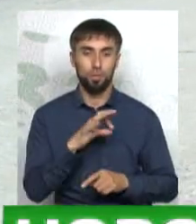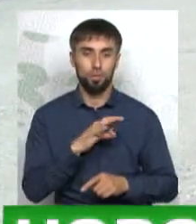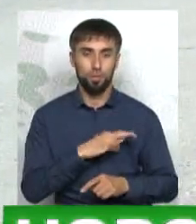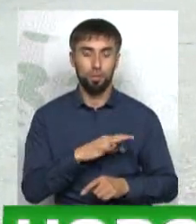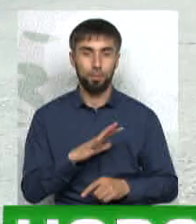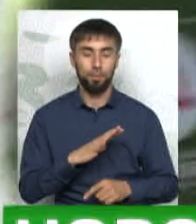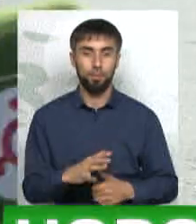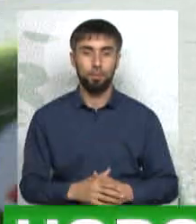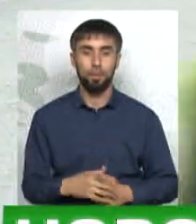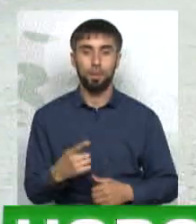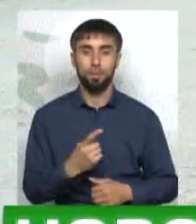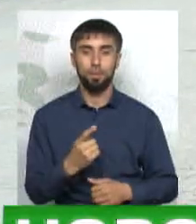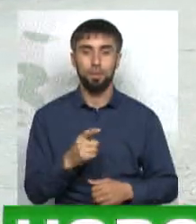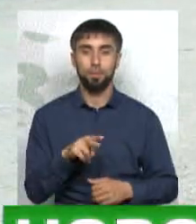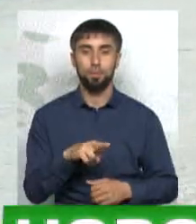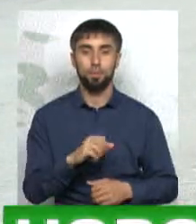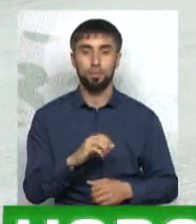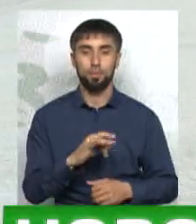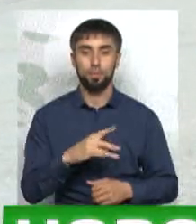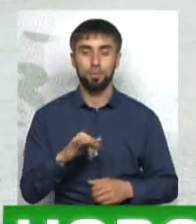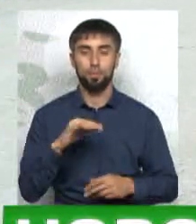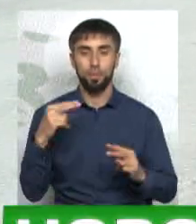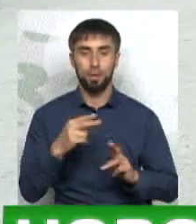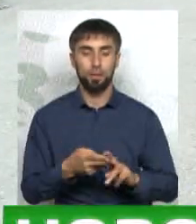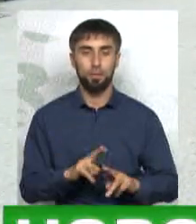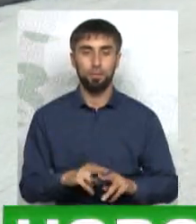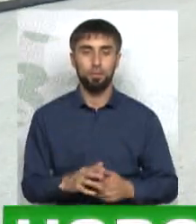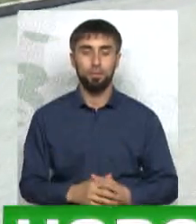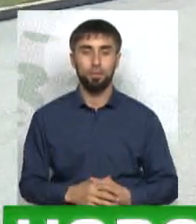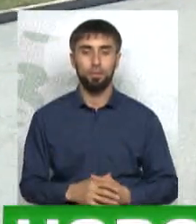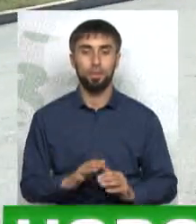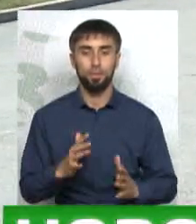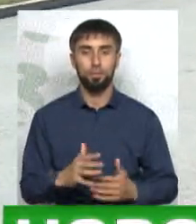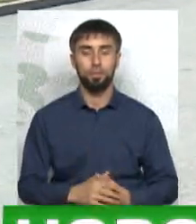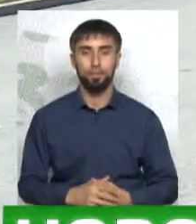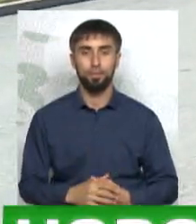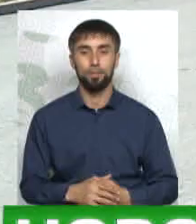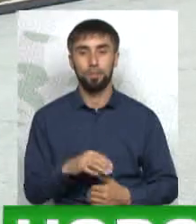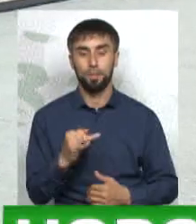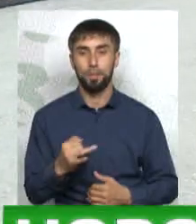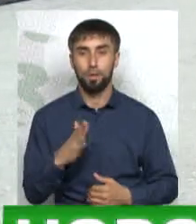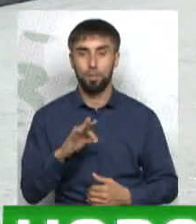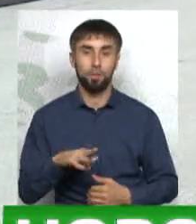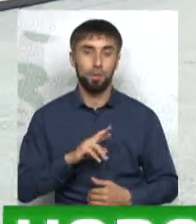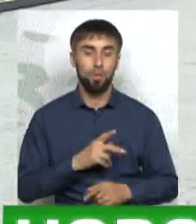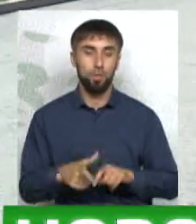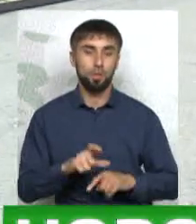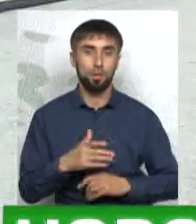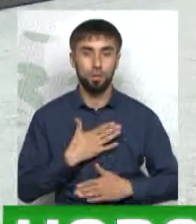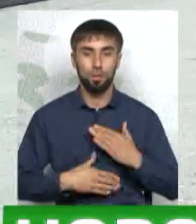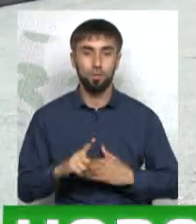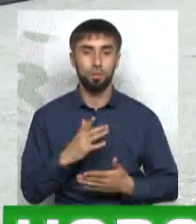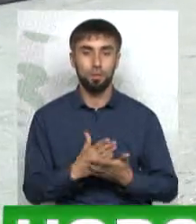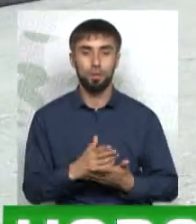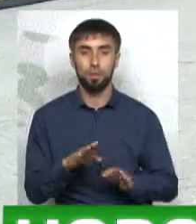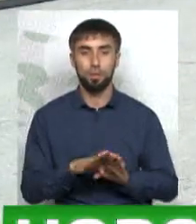быть первыми пассажирами, да? Да, свидетелями этого события. И вот я очень рад, что есть